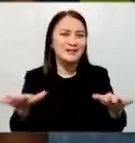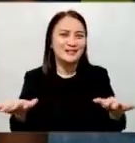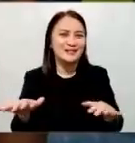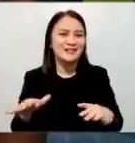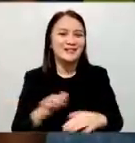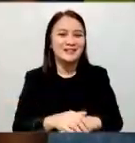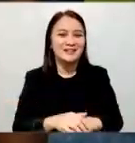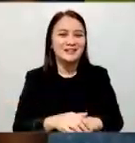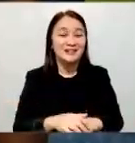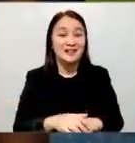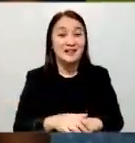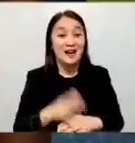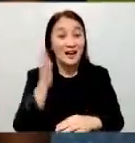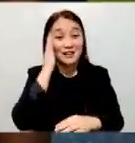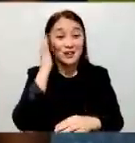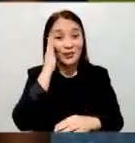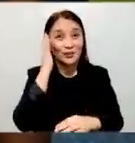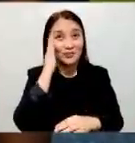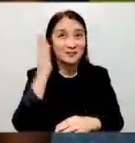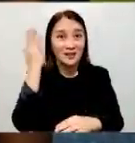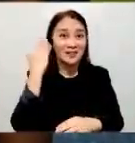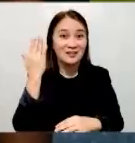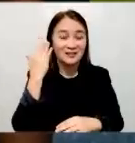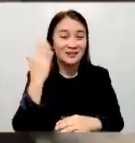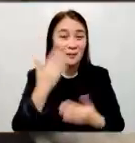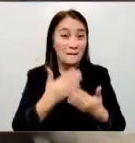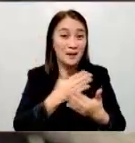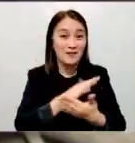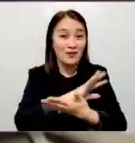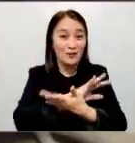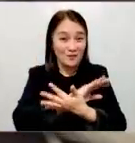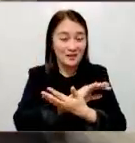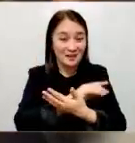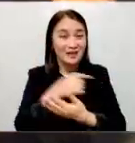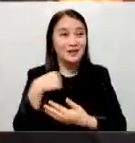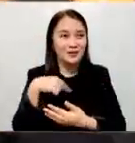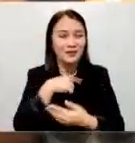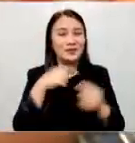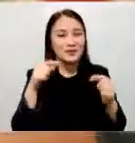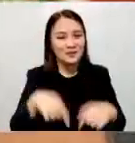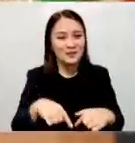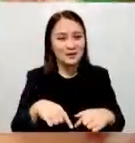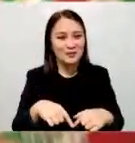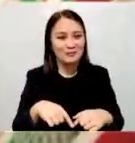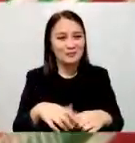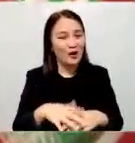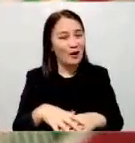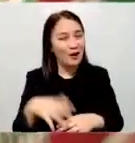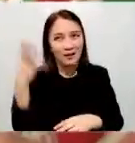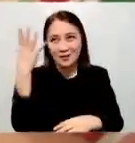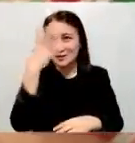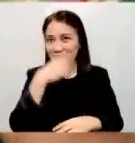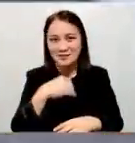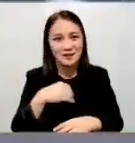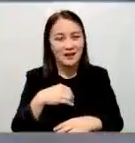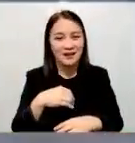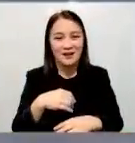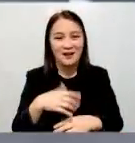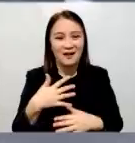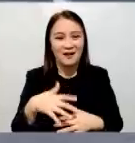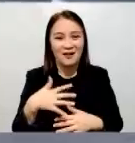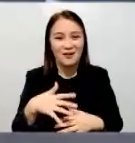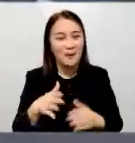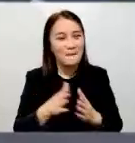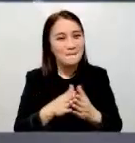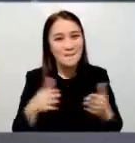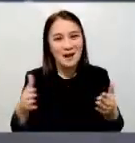this place before the pandemic, we have been here. Now we came back, it's very gorgeous now. There's a big improvement